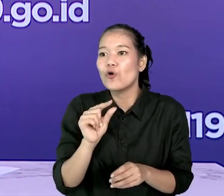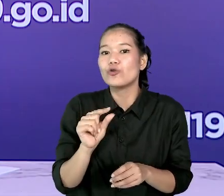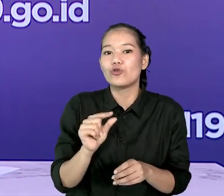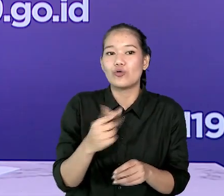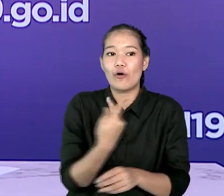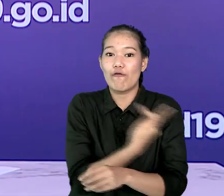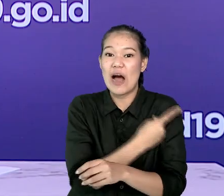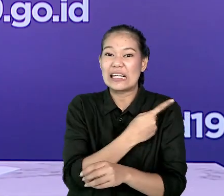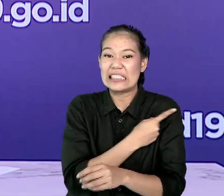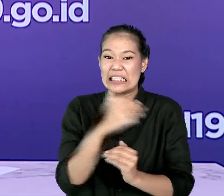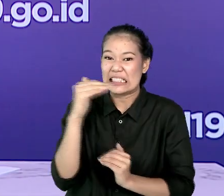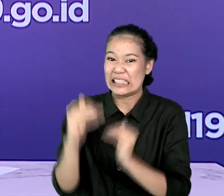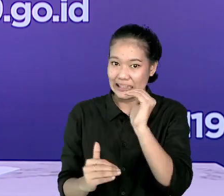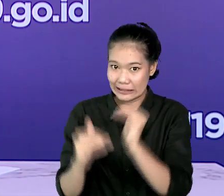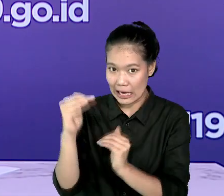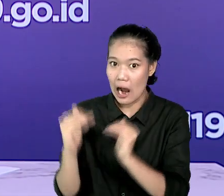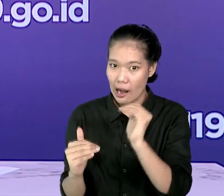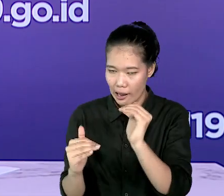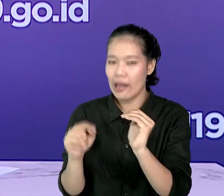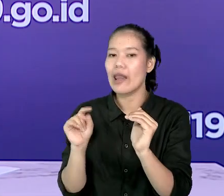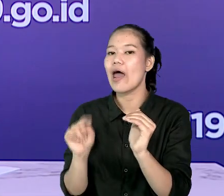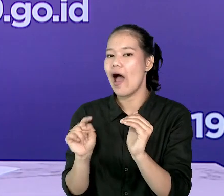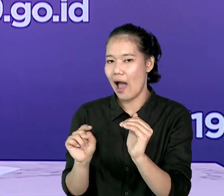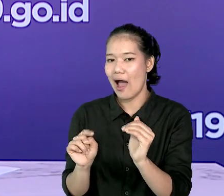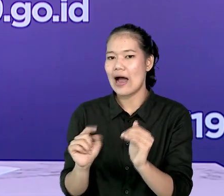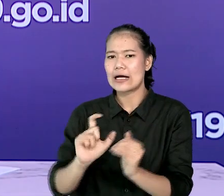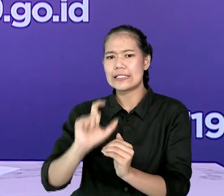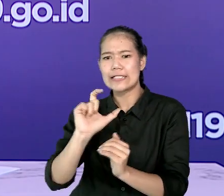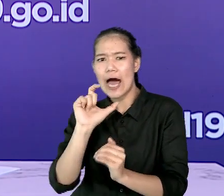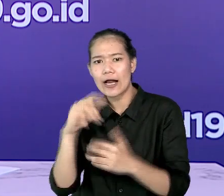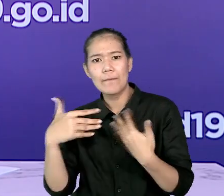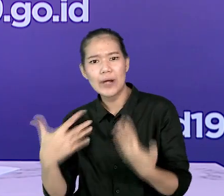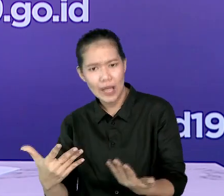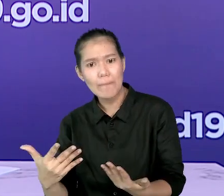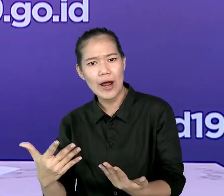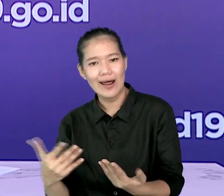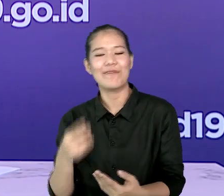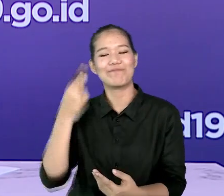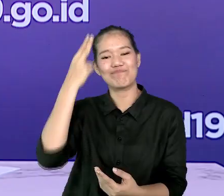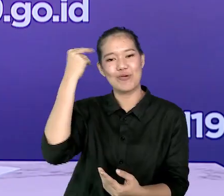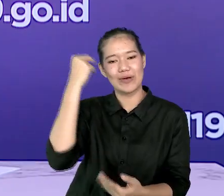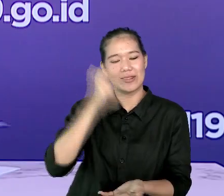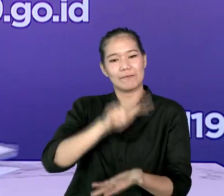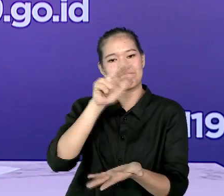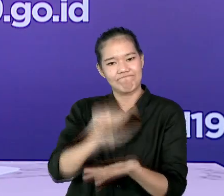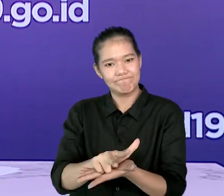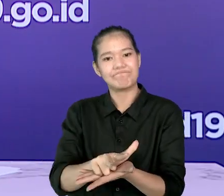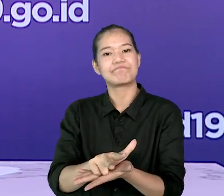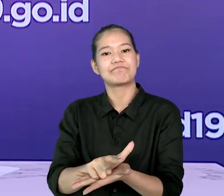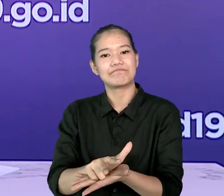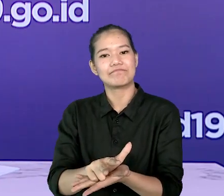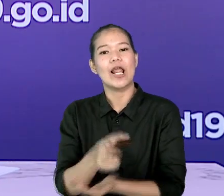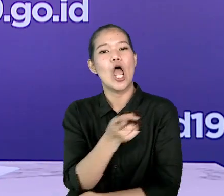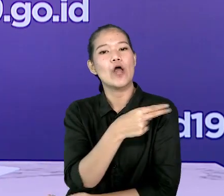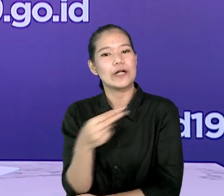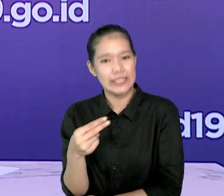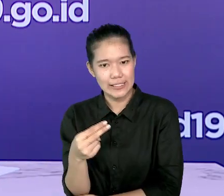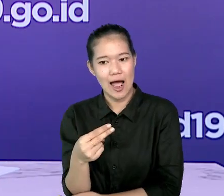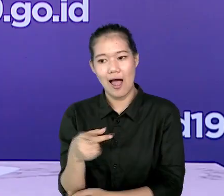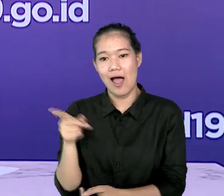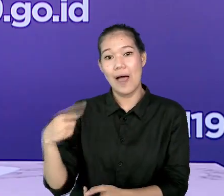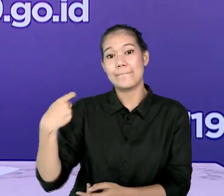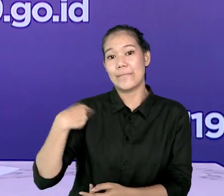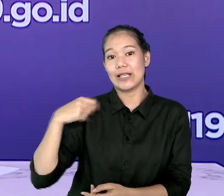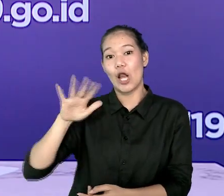kesenjangan vaksinasi antar negara, berikut adalah langkah-langkah yang diambil oleh pemerintah. Indonesia melalui Menteri